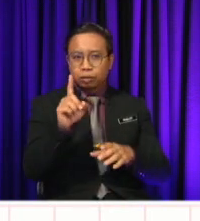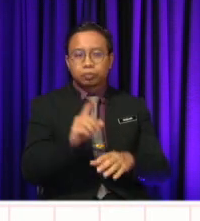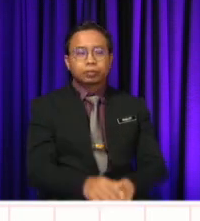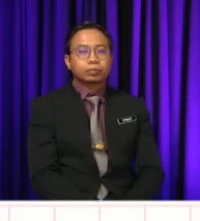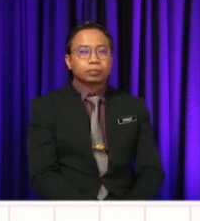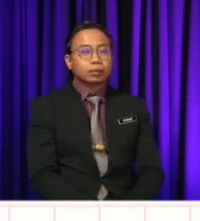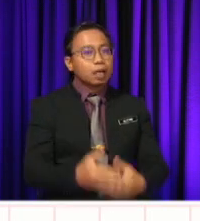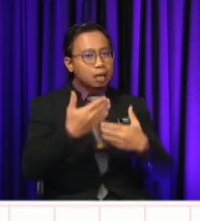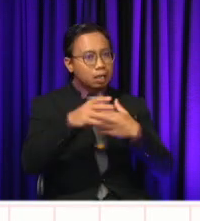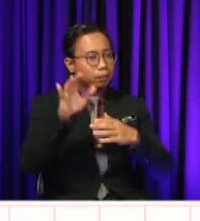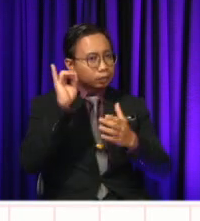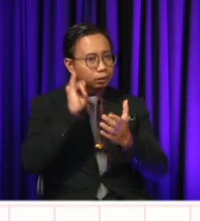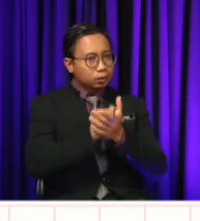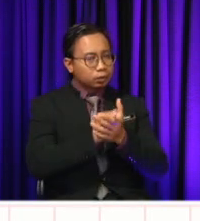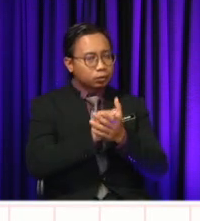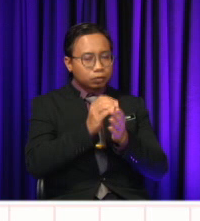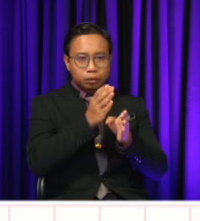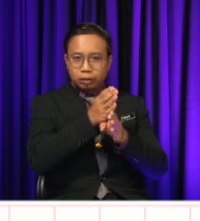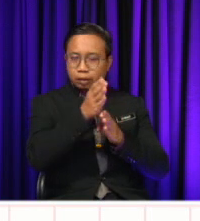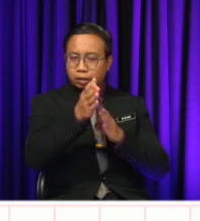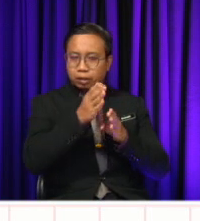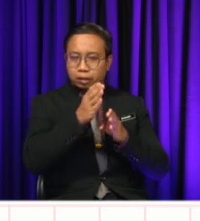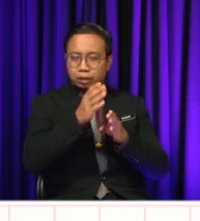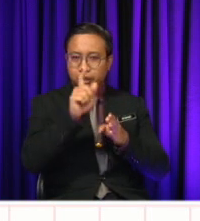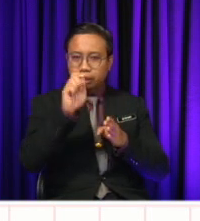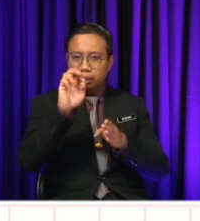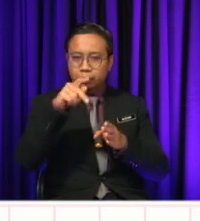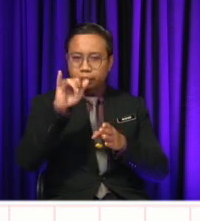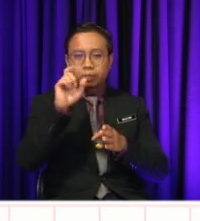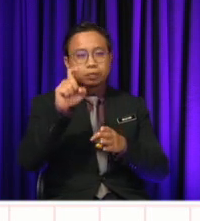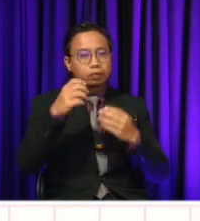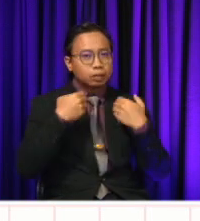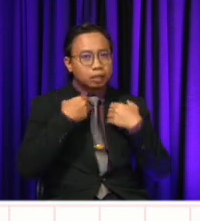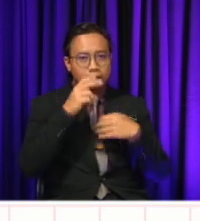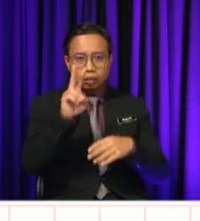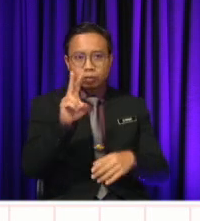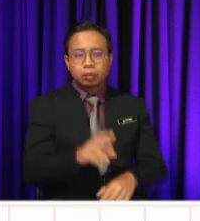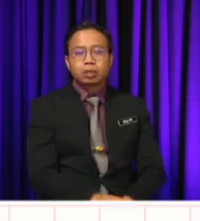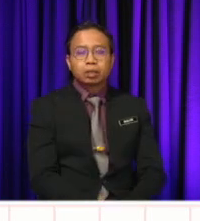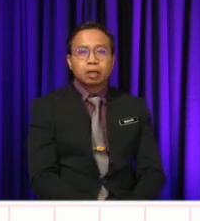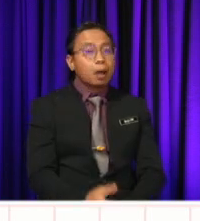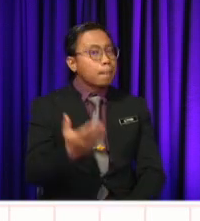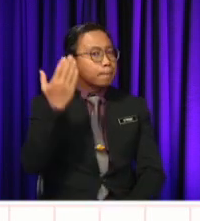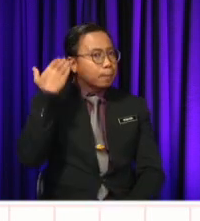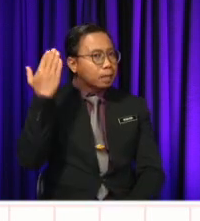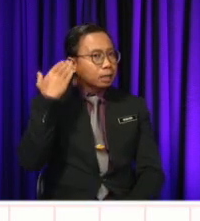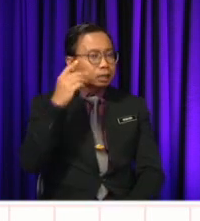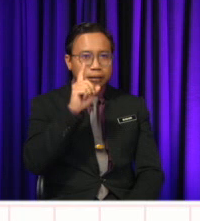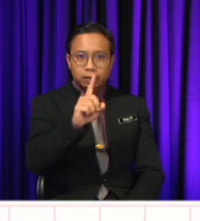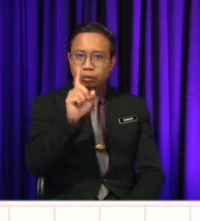Lepas itu dinding Sisi ada dua dinding belakang